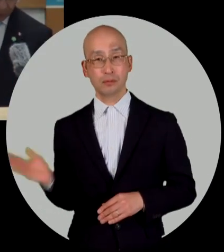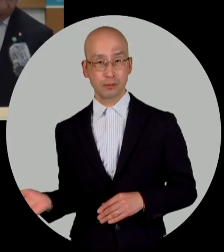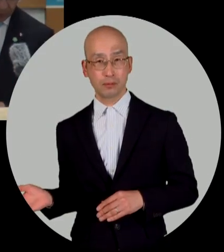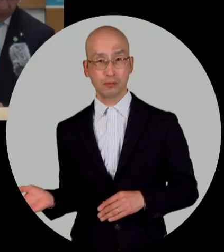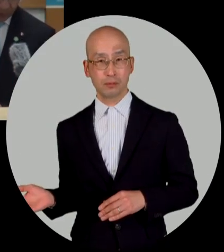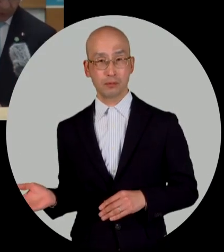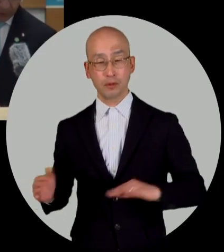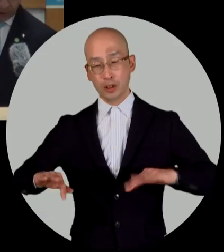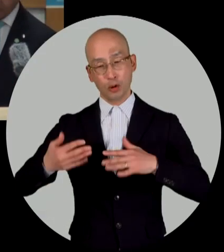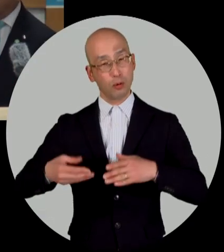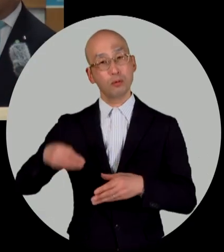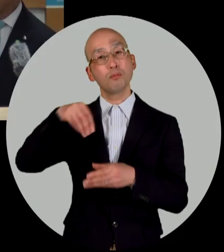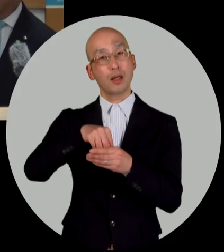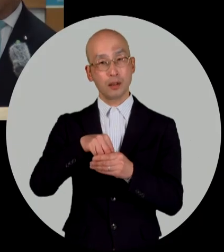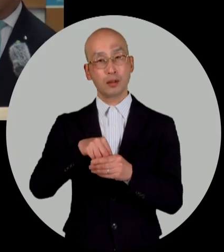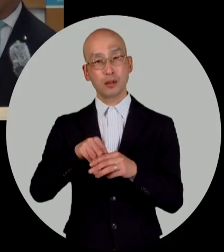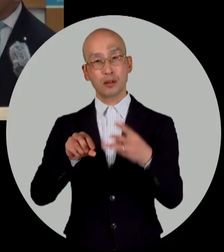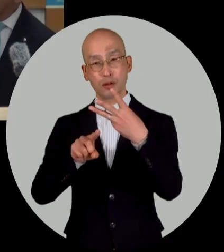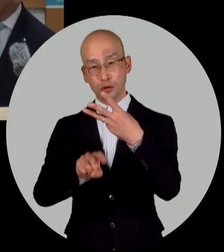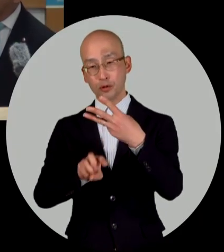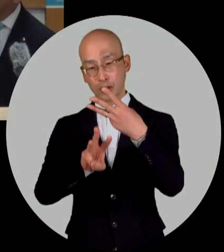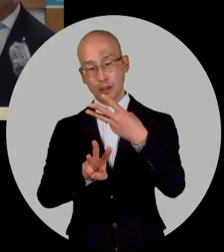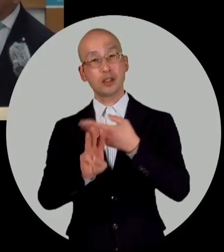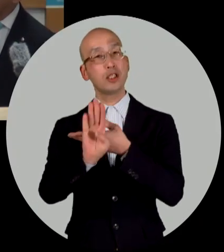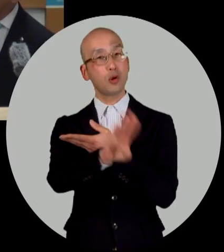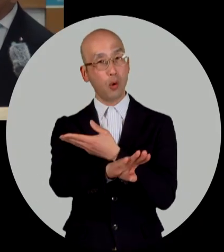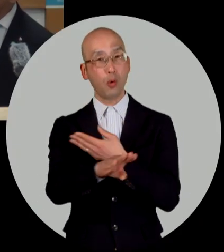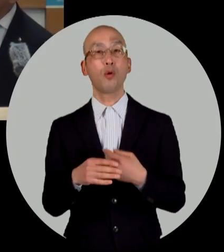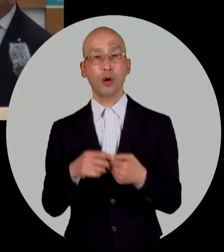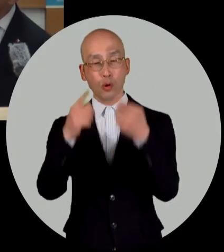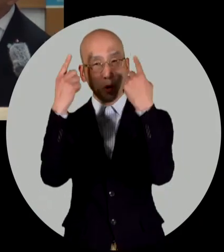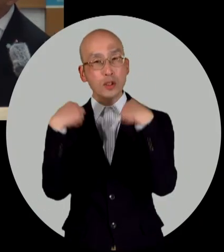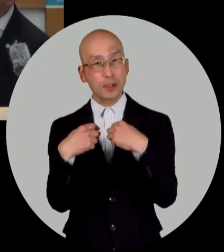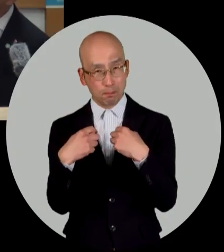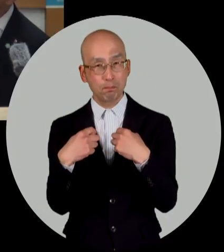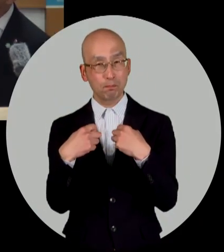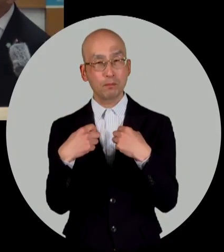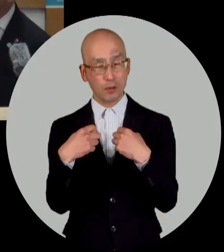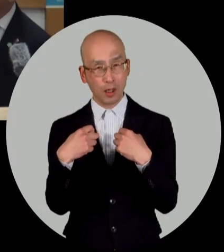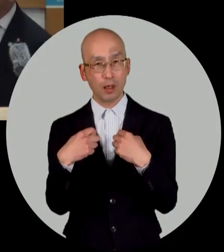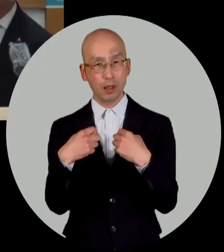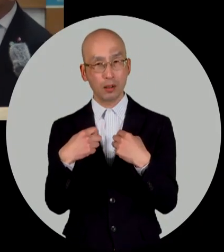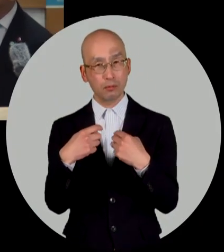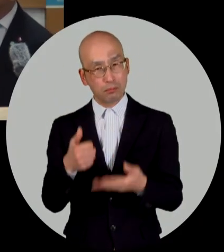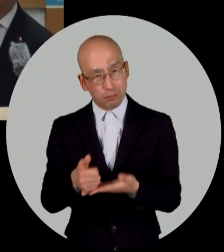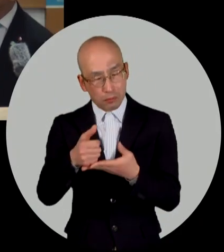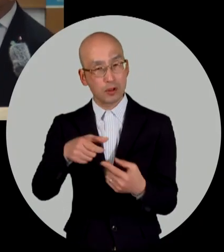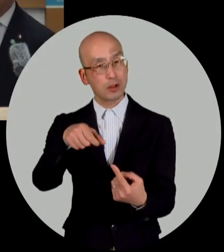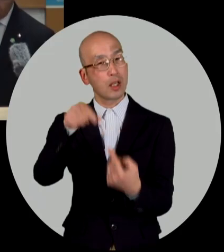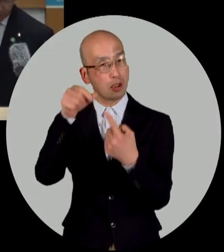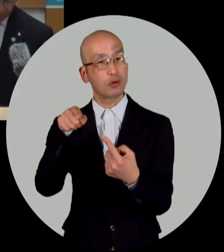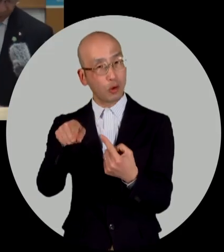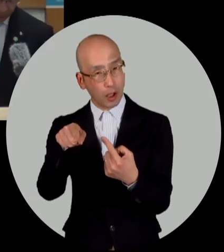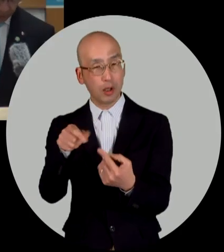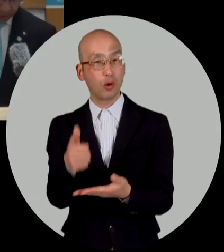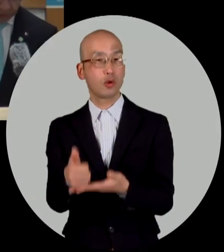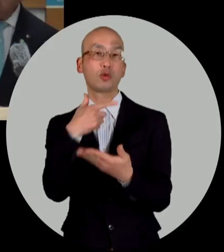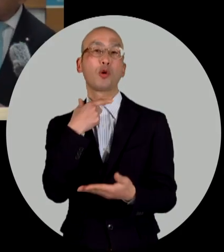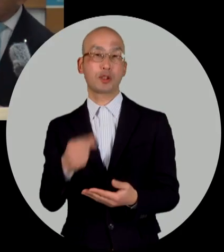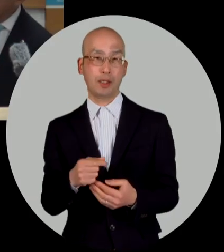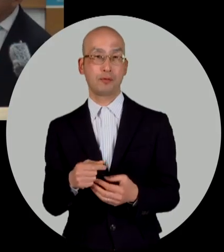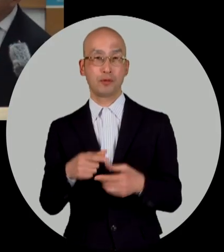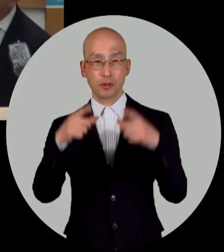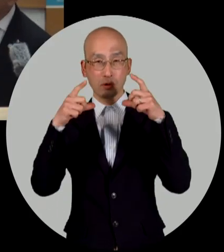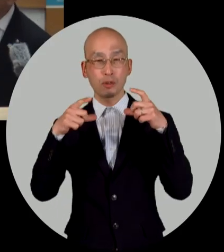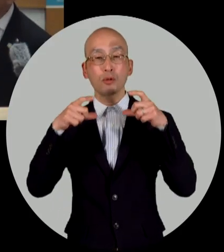の議論を踏まえまして3月13日以降は個人の主体的な選択を尊重し、着用は個人に